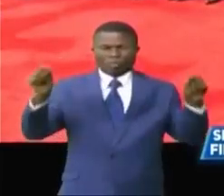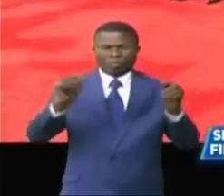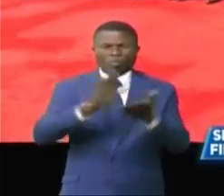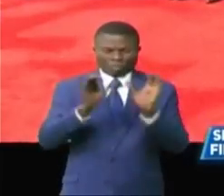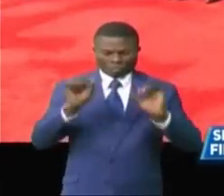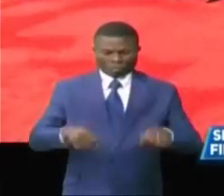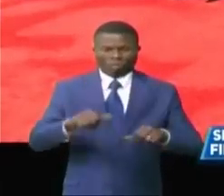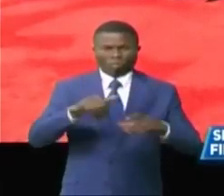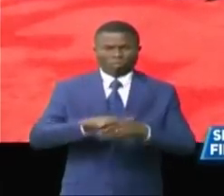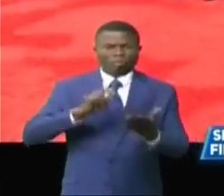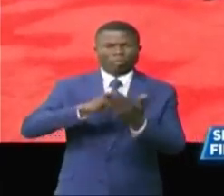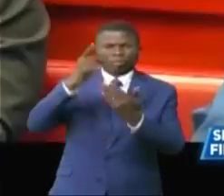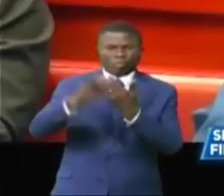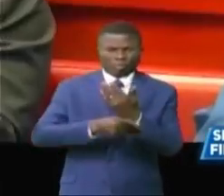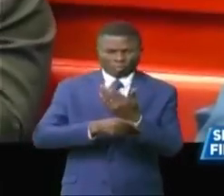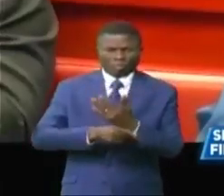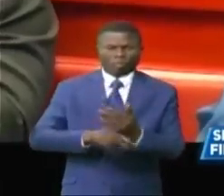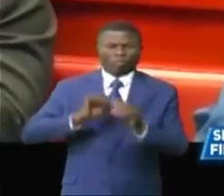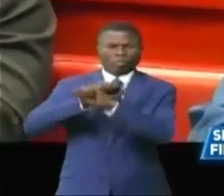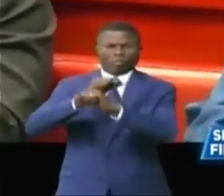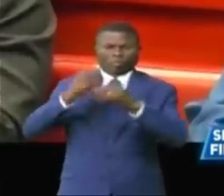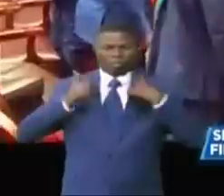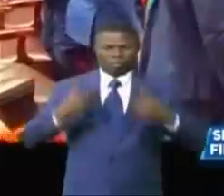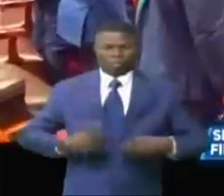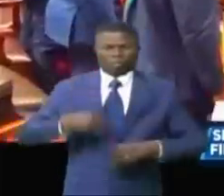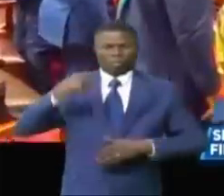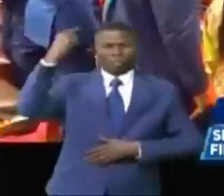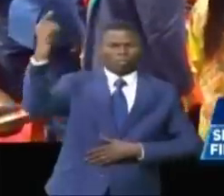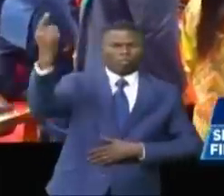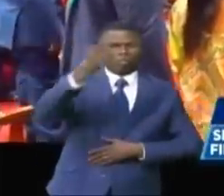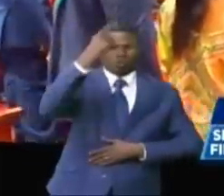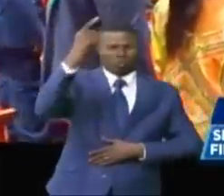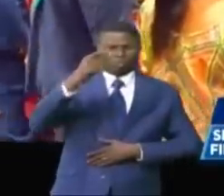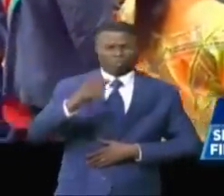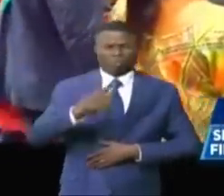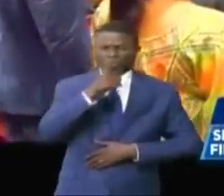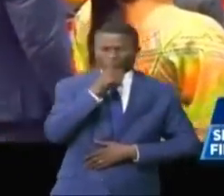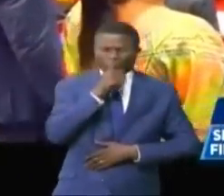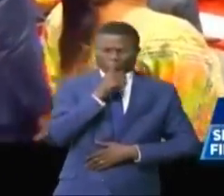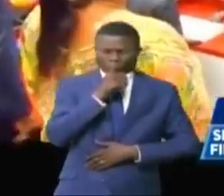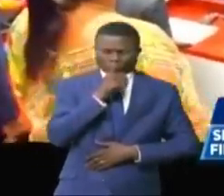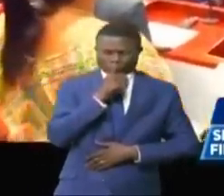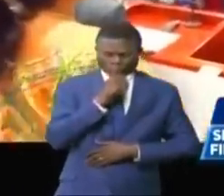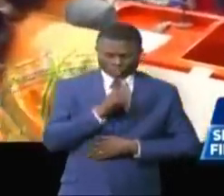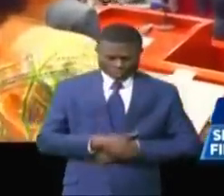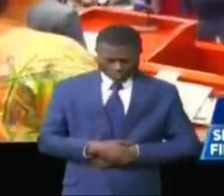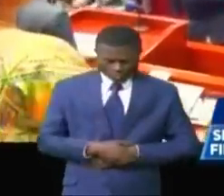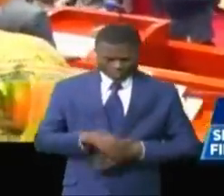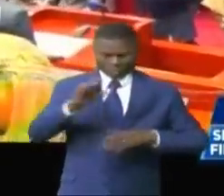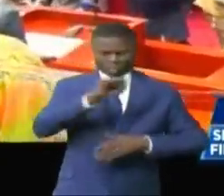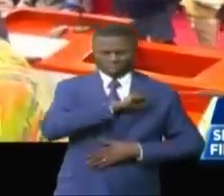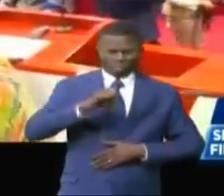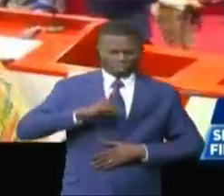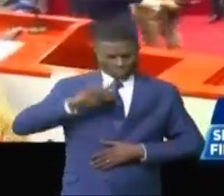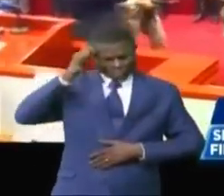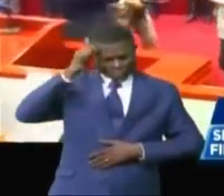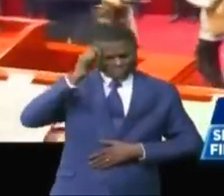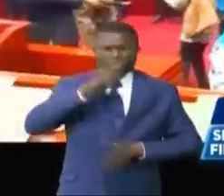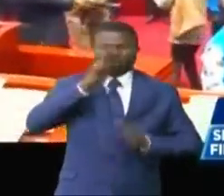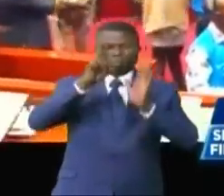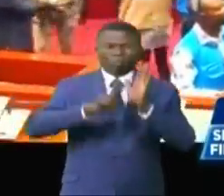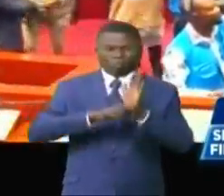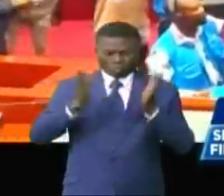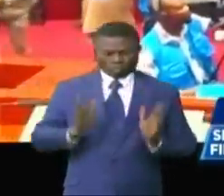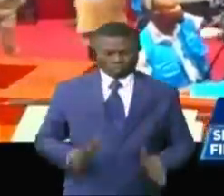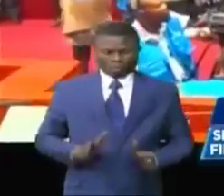à travers le programme de la couverture santé universelle. Une minute de silence a été observée au Sénat en mémoire des parlementaires